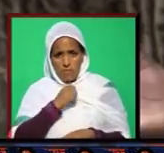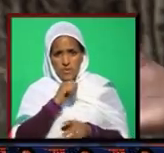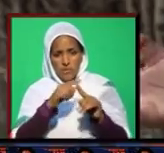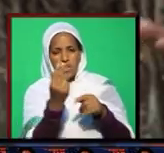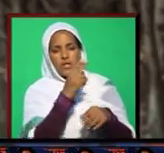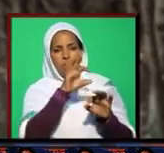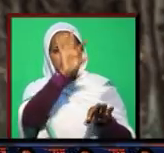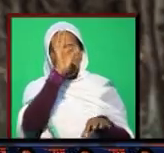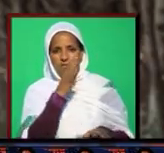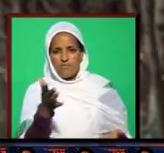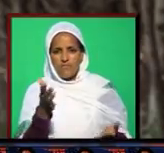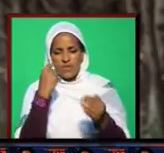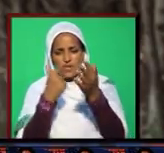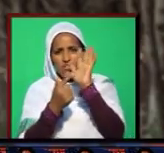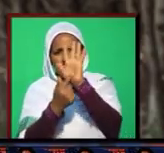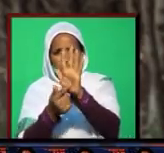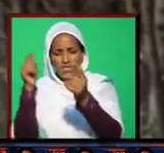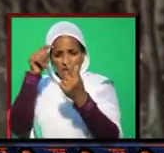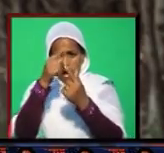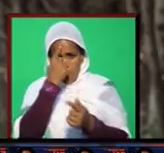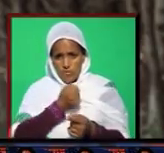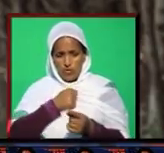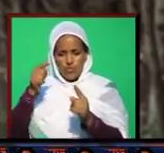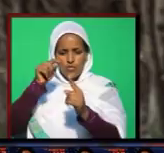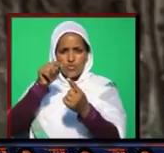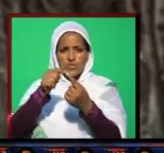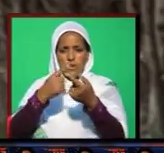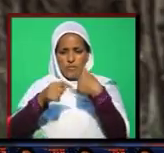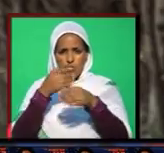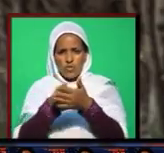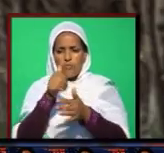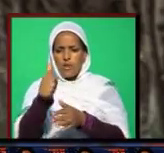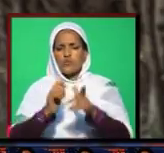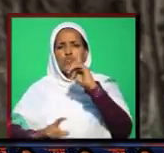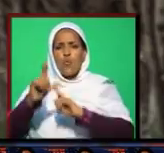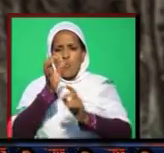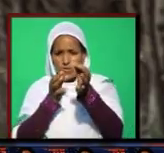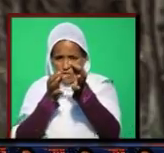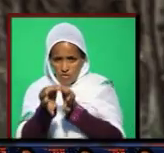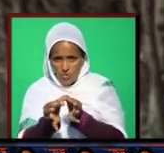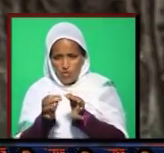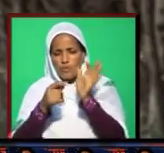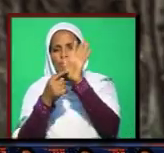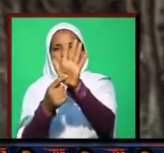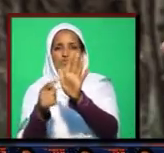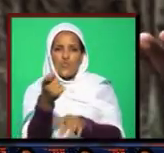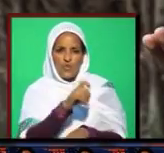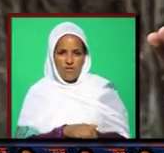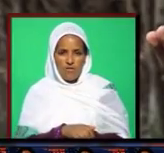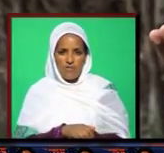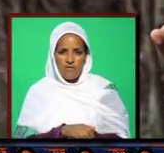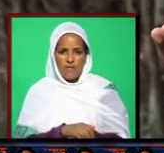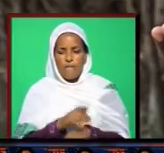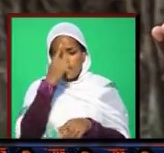ግን አልተጠቀሙበትም። አሁንም ከዚህ ምልክትነቱ እስኪያምኑ እስኪመጡ ድረስ በእነሱ ቋንቋ ሲነግሯቸው ምልክት